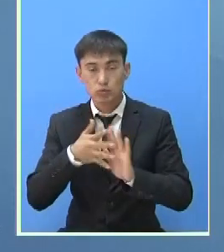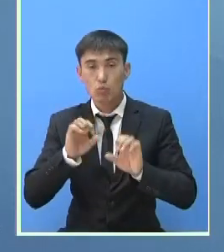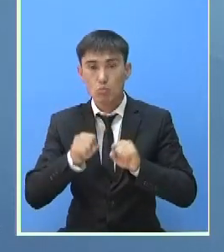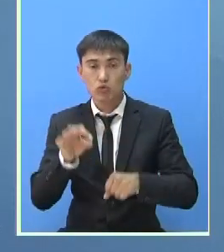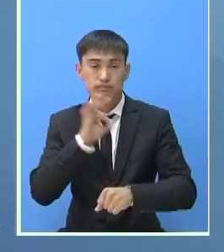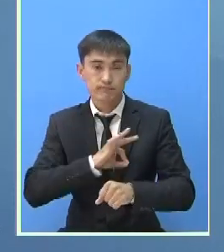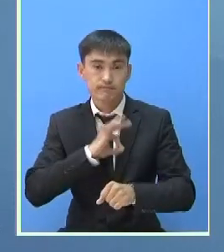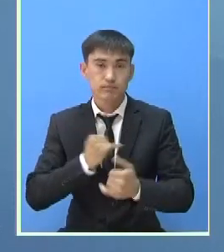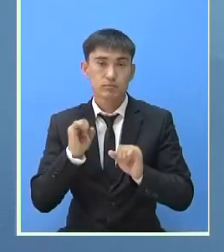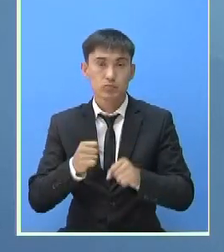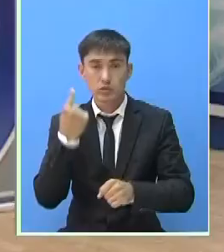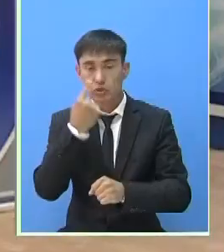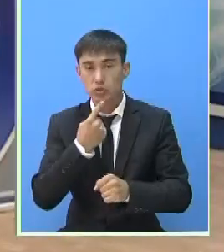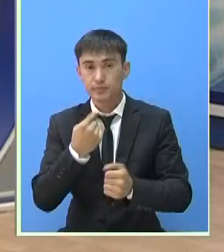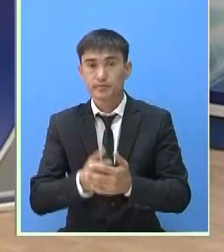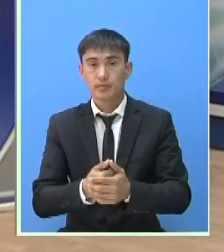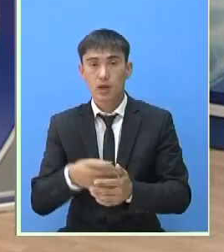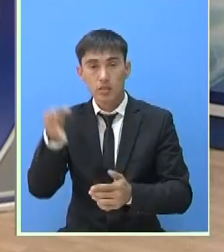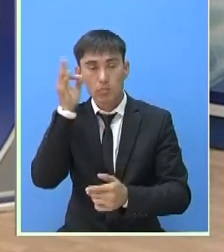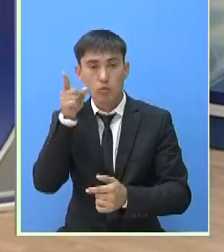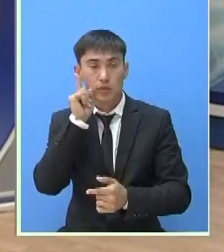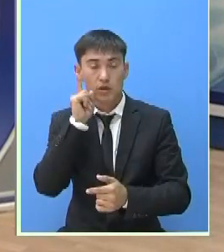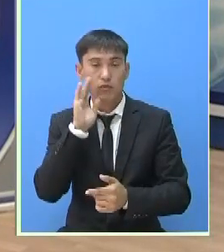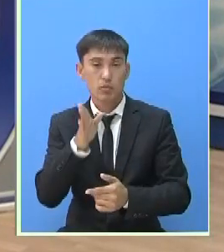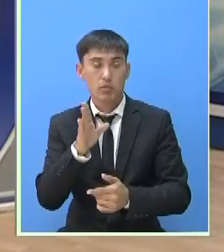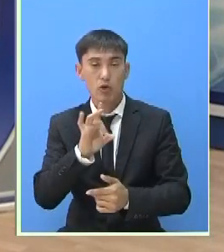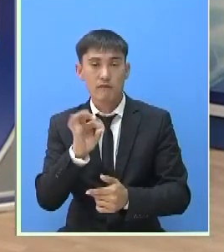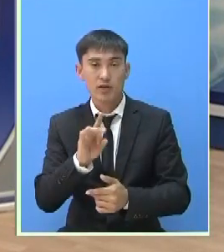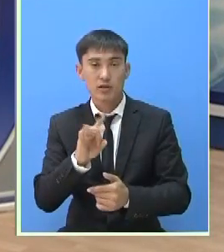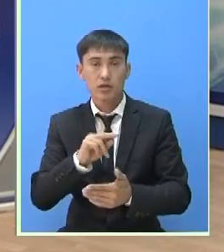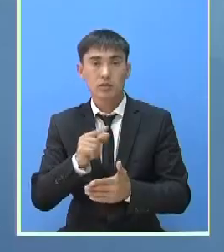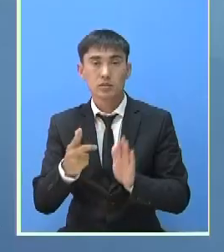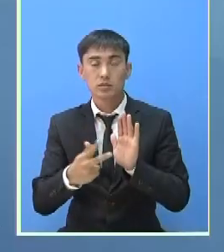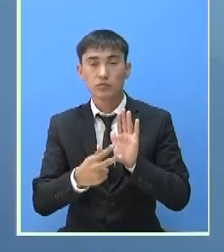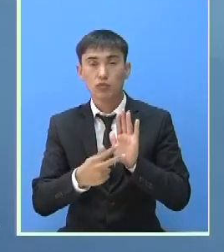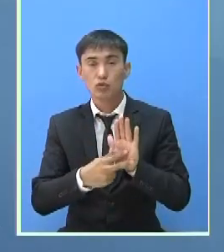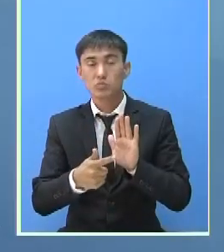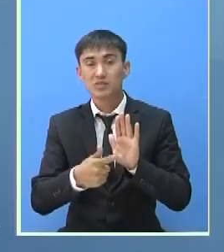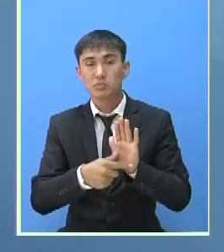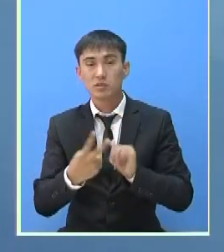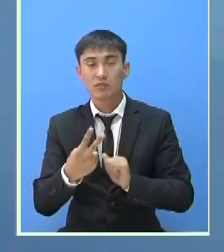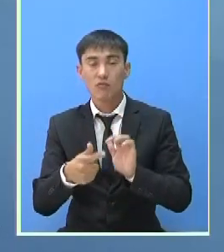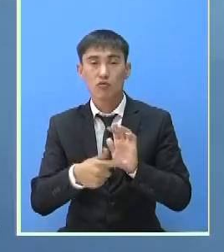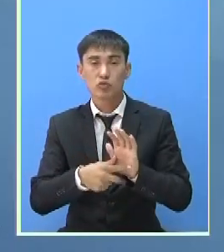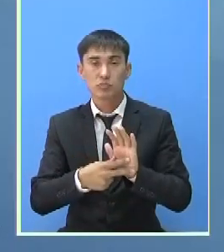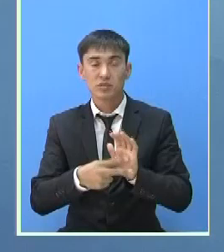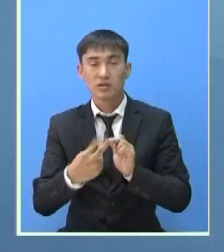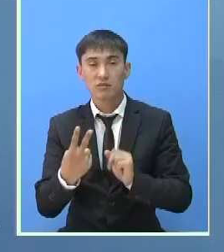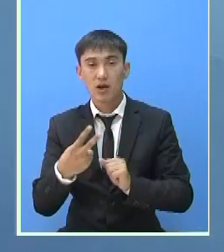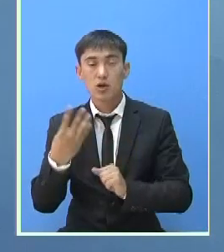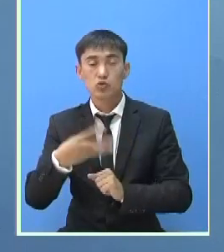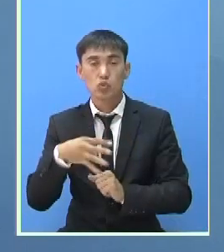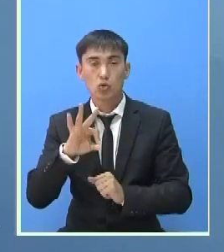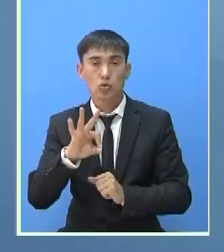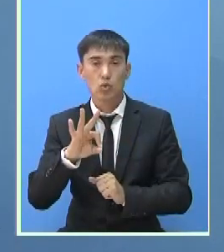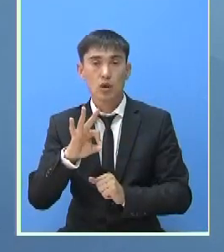можно извлекать личную выгоду. Я напомню номер телефона прямого эфира программы сегодня. Код города Талдыкурган 87282. И, собственно говоря, сам номер телефона